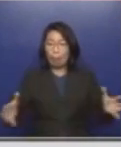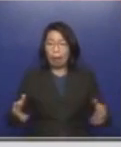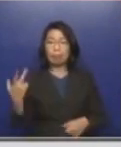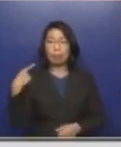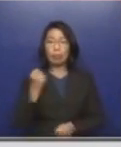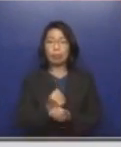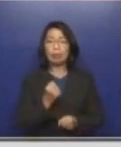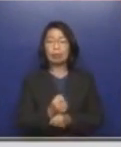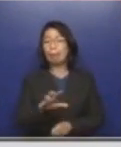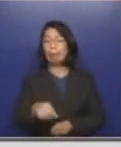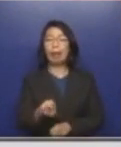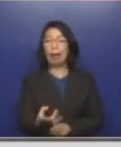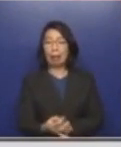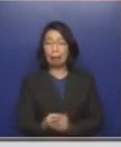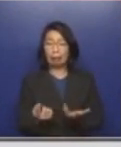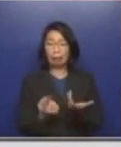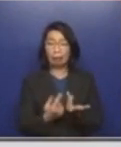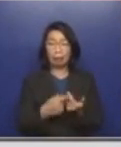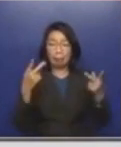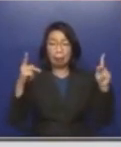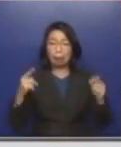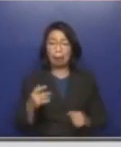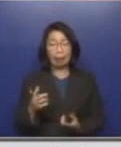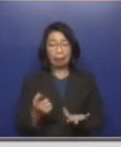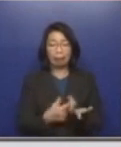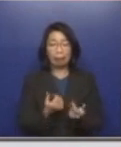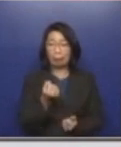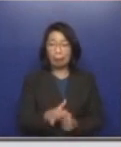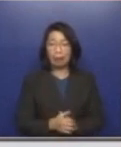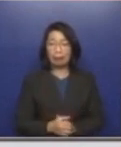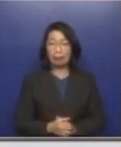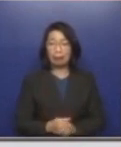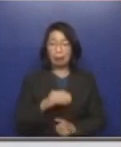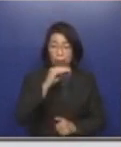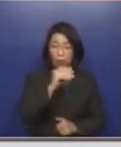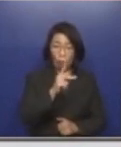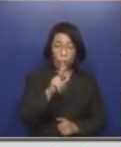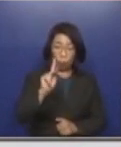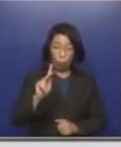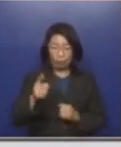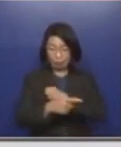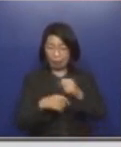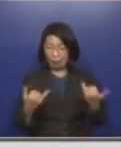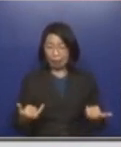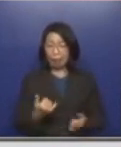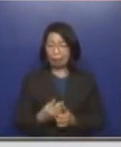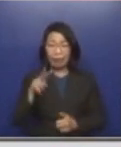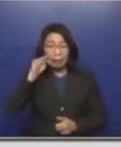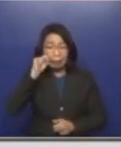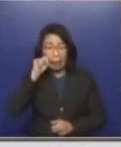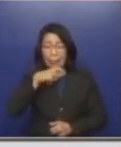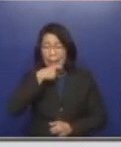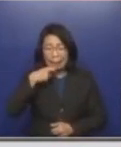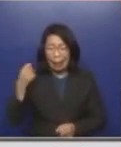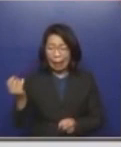ใครจะนับได้ครับเดี๋ยวนี้กลายเป็นว่าโคกหนองนาเนี่ยครับชาวบ้านยังไม่มีน้ำจะทำนาจะ